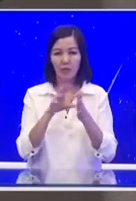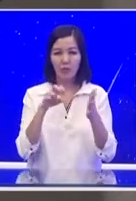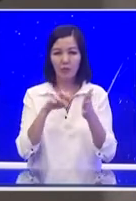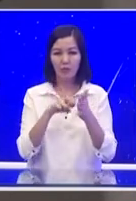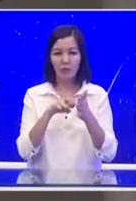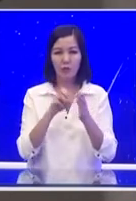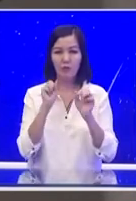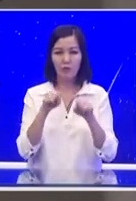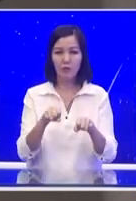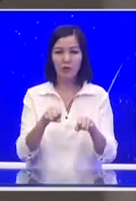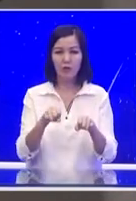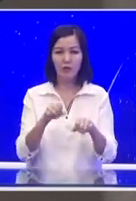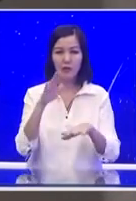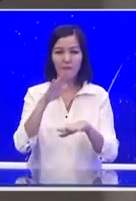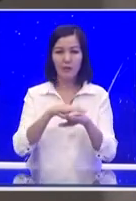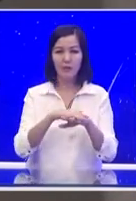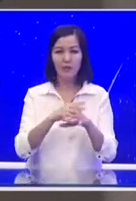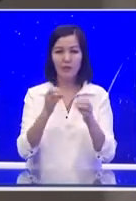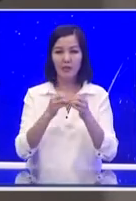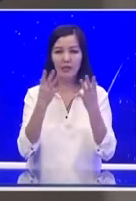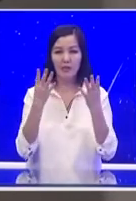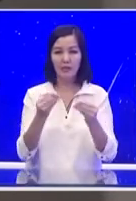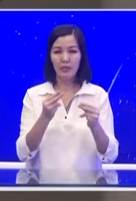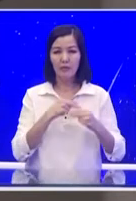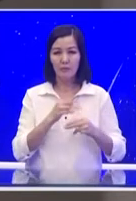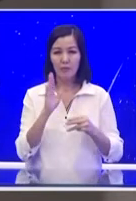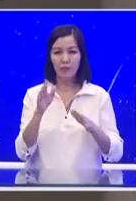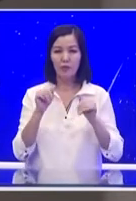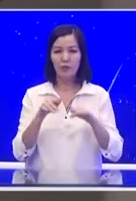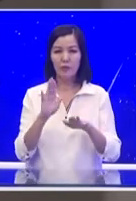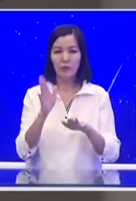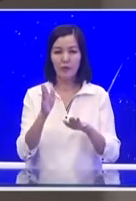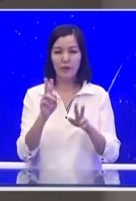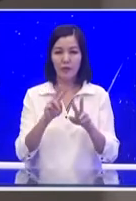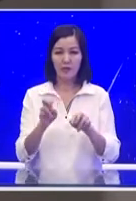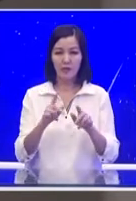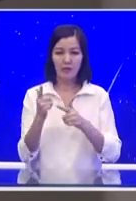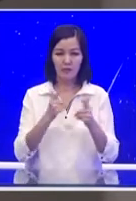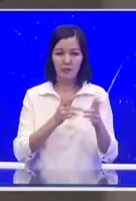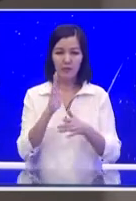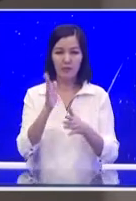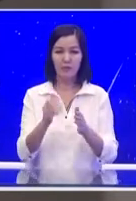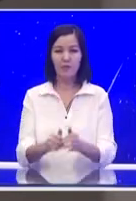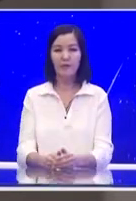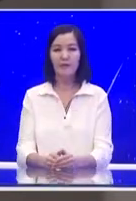далее. И банк в течение 10 рабочих дней должен рассмотреть их заявление и